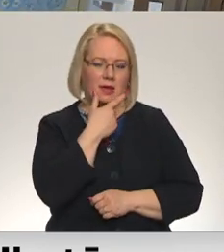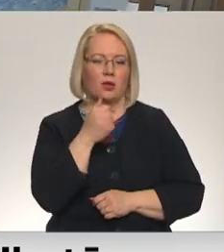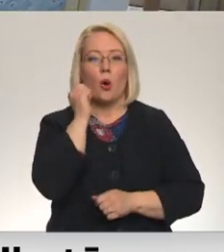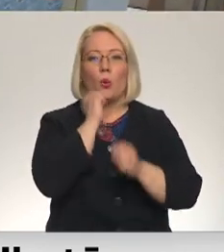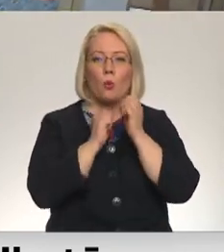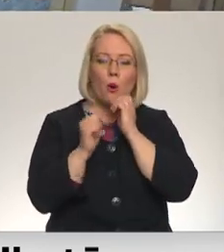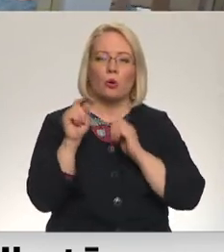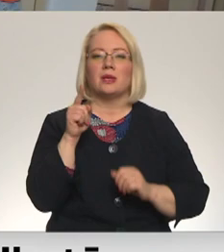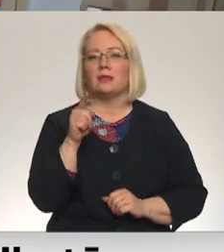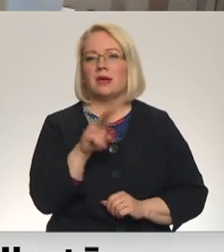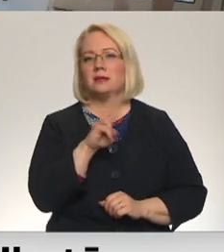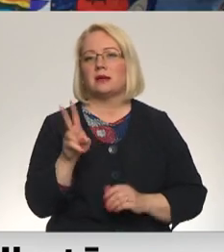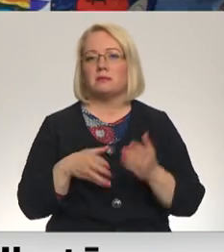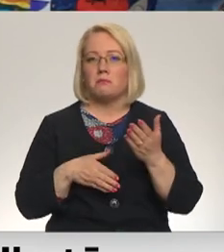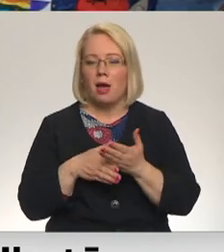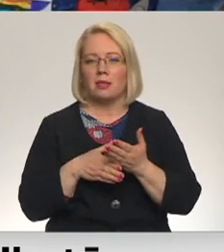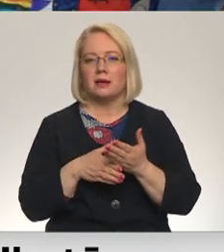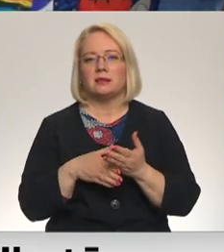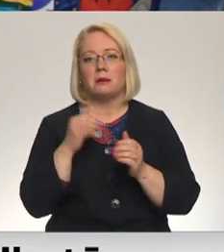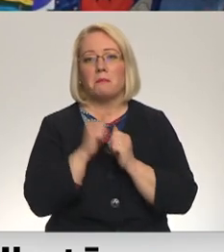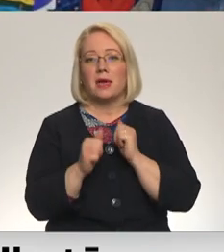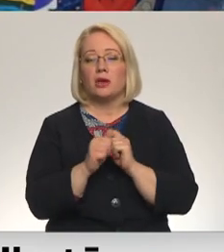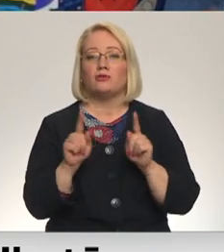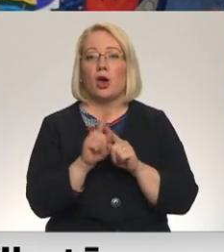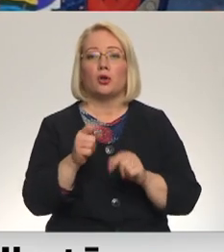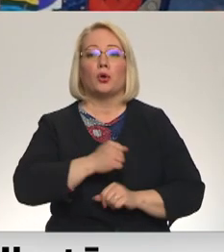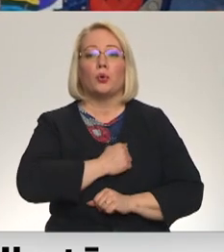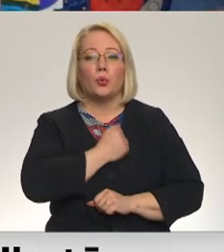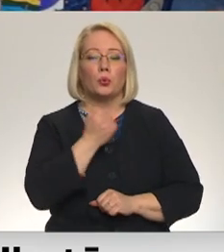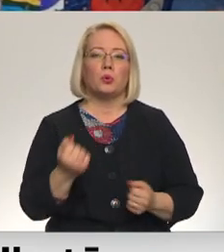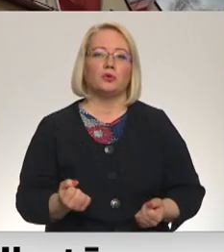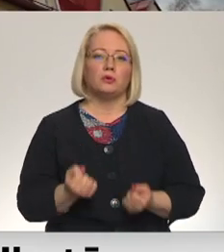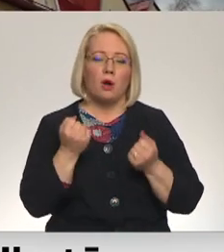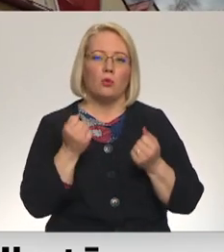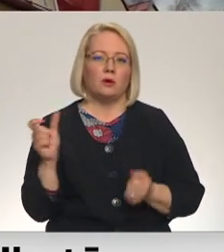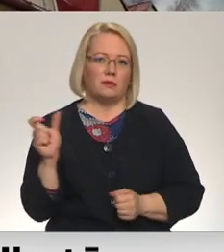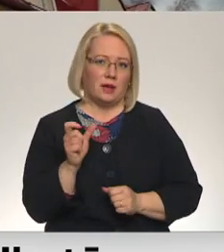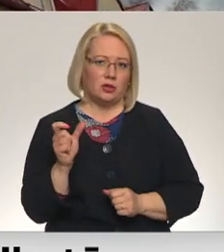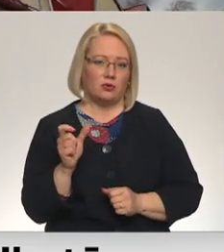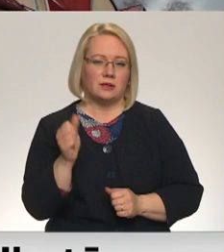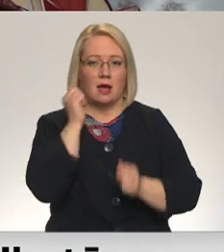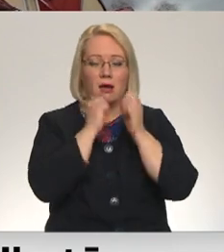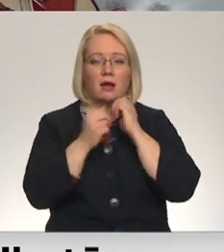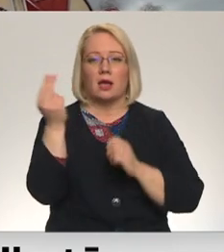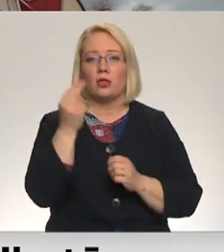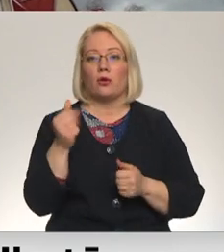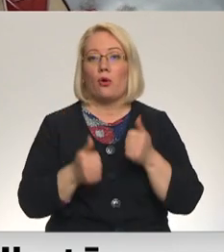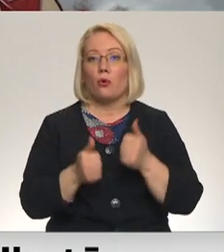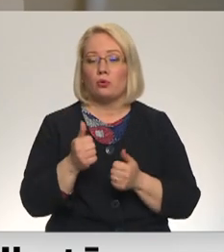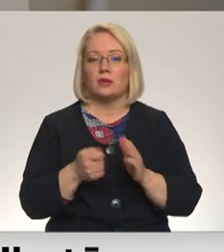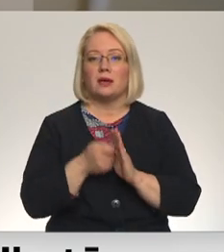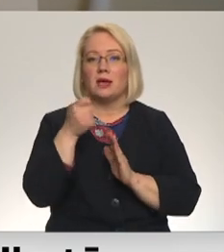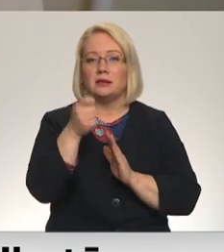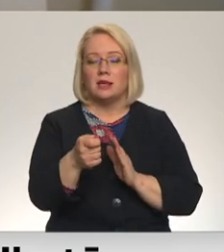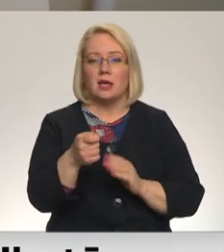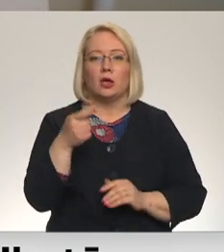humors ir tas, kas tomēr mums palīdz bieži vien arī ļoti grūtos un smagos brīžos. Karikatūru konkursā šogad iesniegti